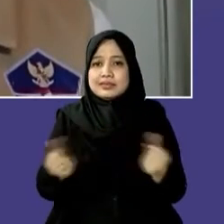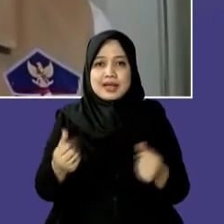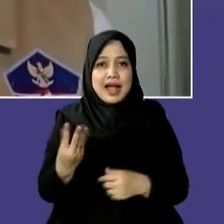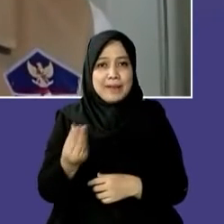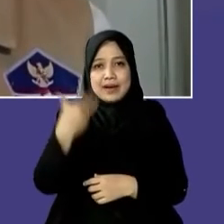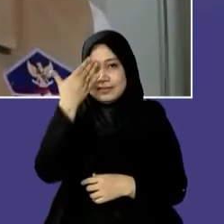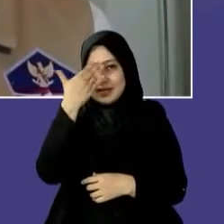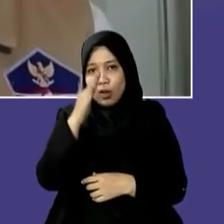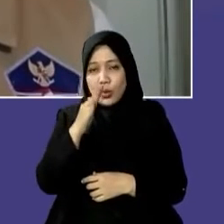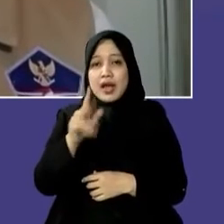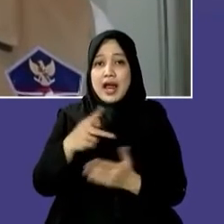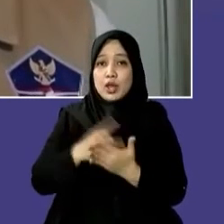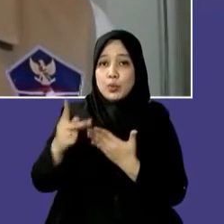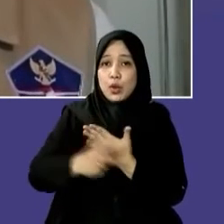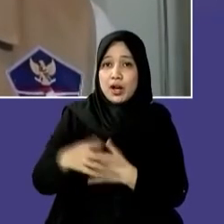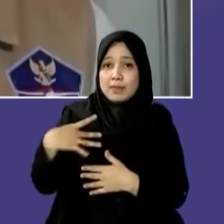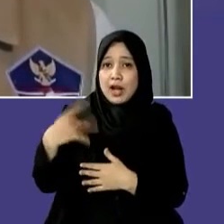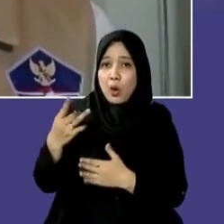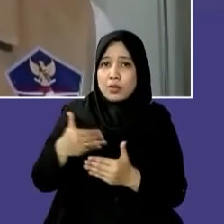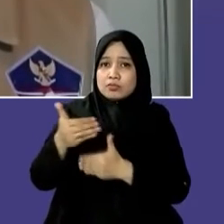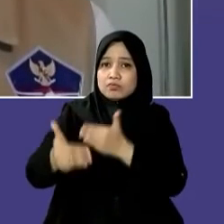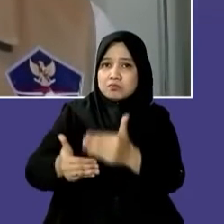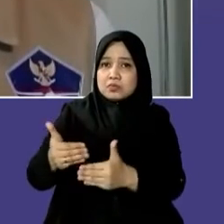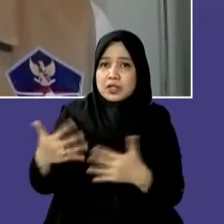keberlanjutan program kerelawanan ini